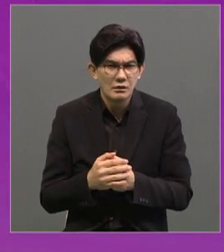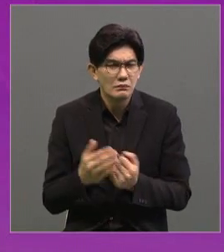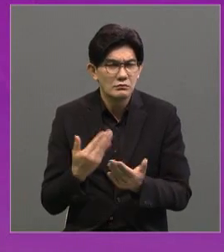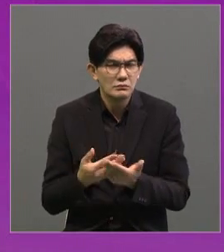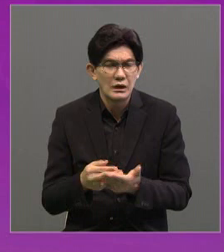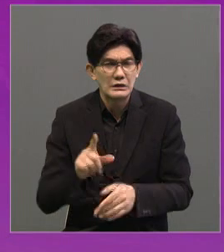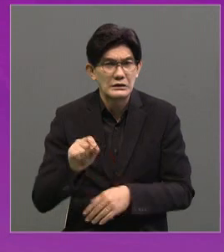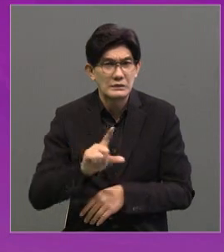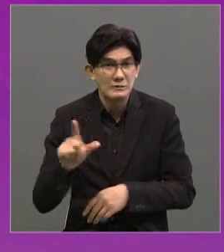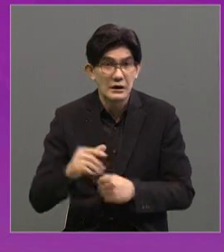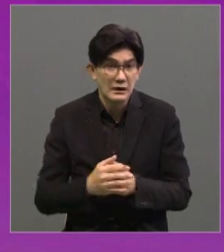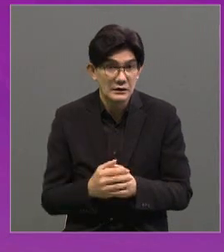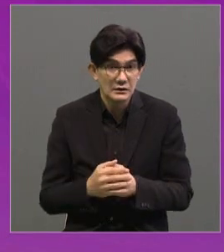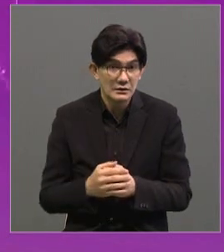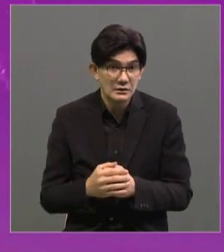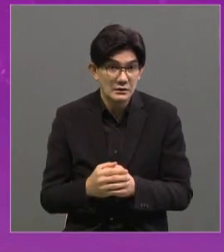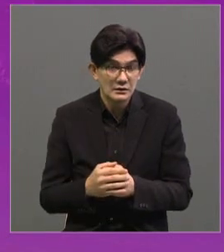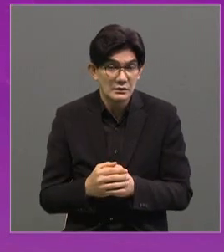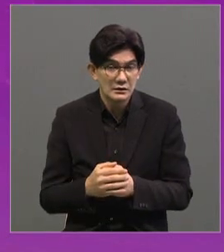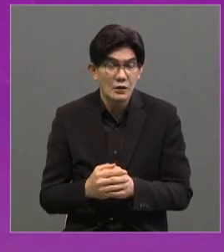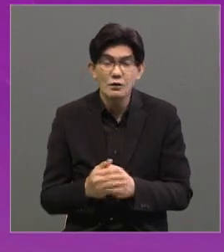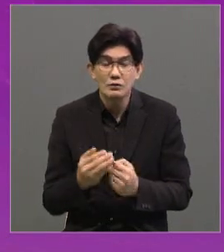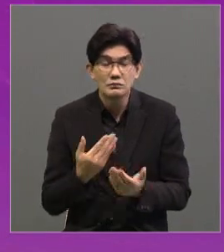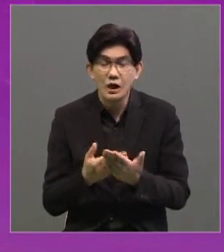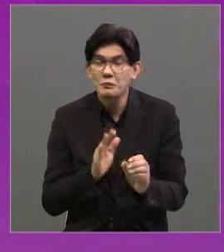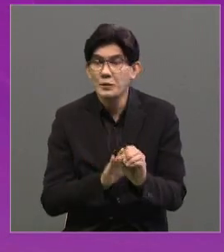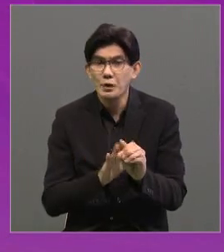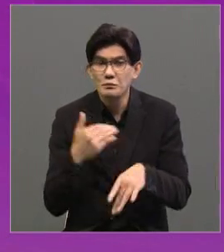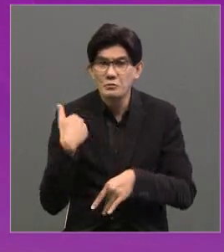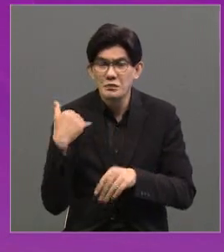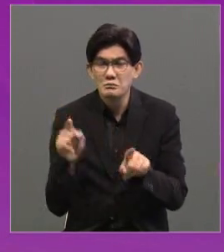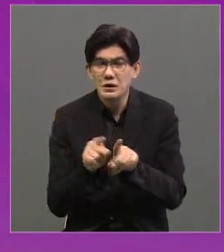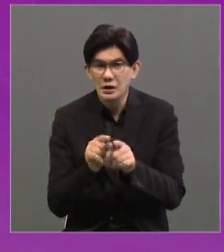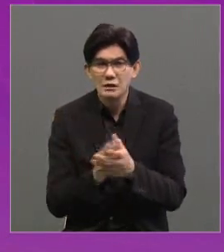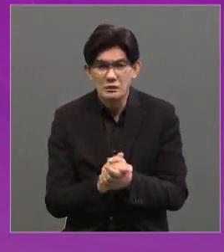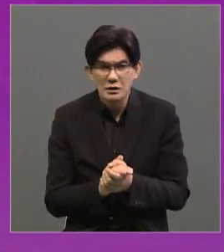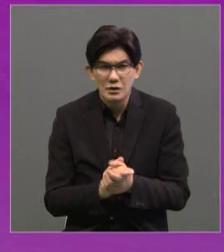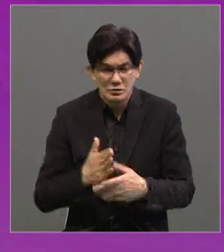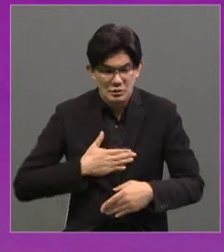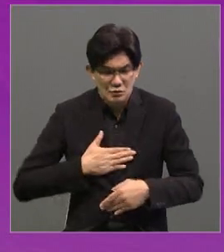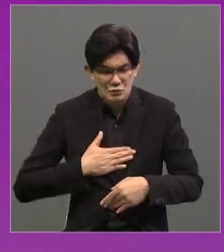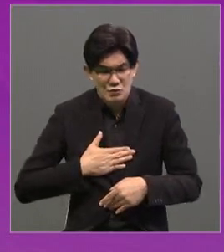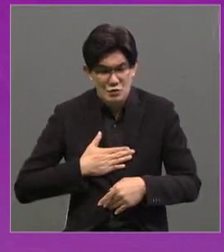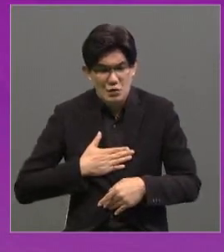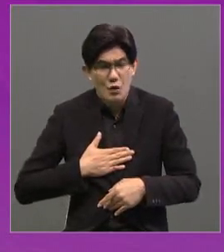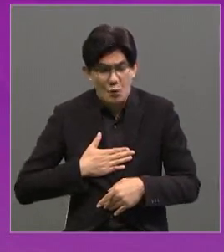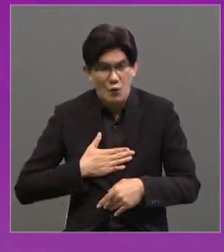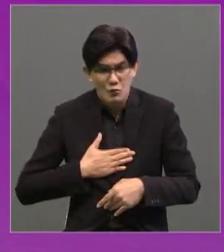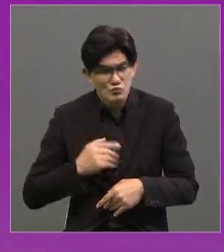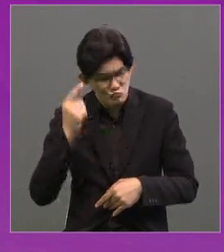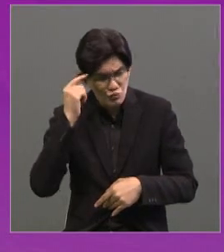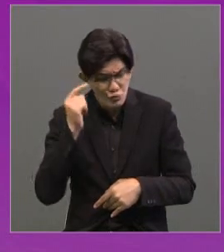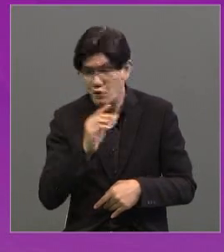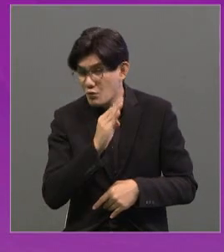ล้านแล้ววันนี้ก็ต้องมาแจ้งความเพราะว่าเจ้าตัวก็เพิ่งรู้ว่าเธอถูก Facebookเหมือนกันนะคะแล้วอันนี้เป็นสิ่งที่ต้อง